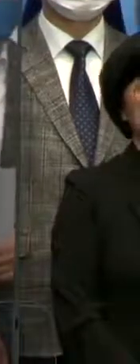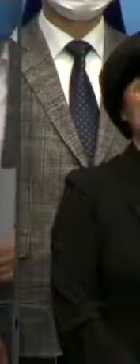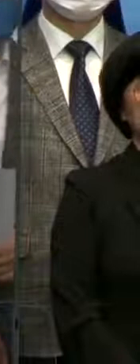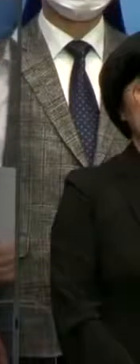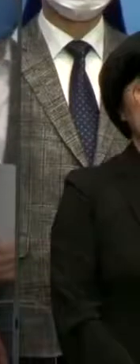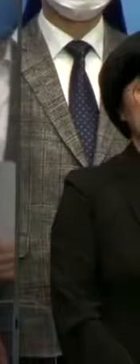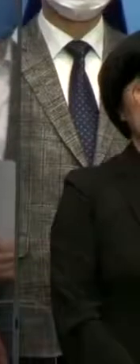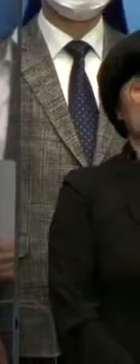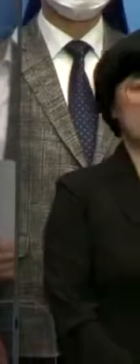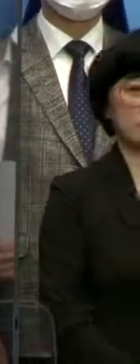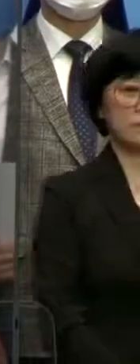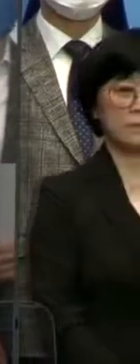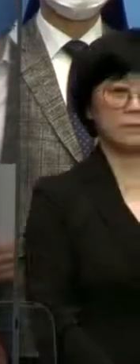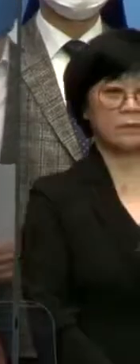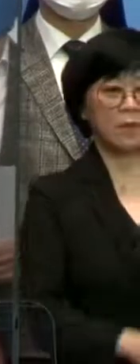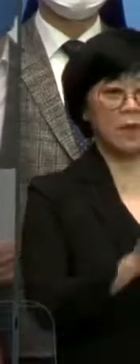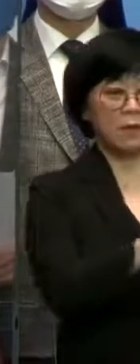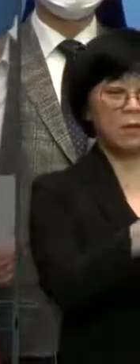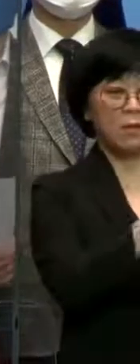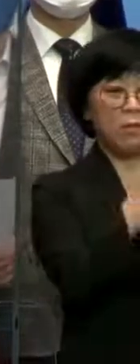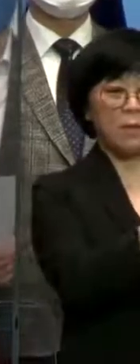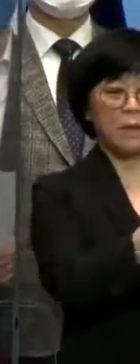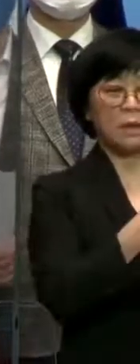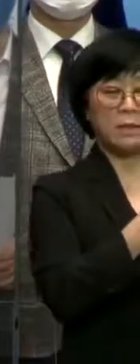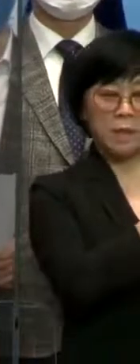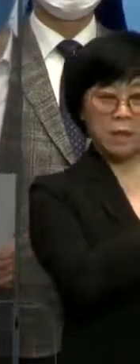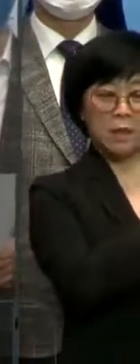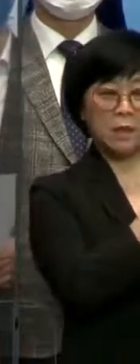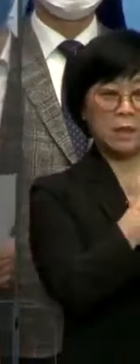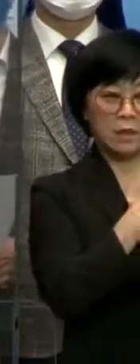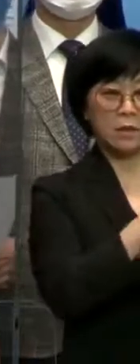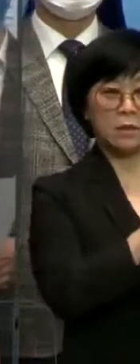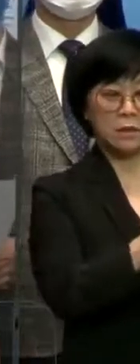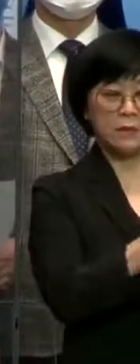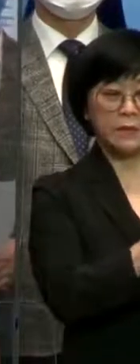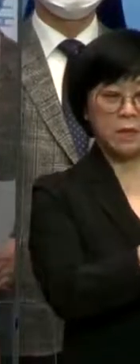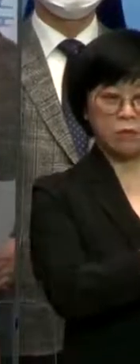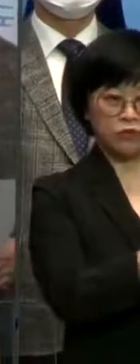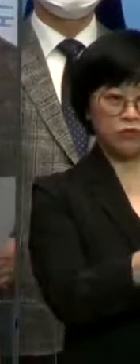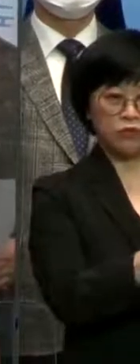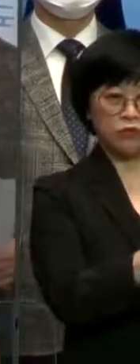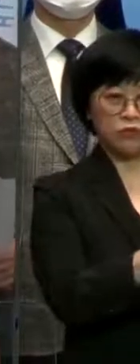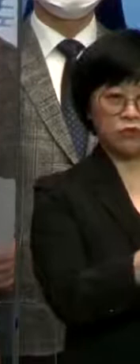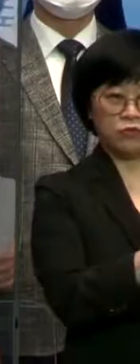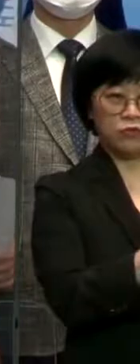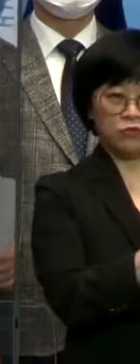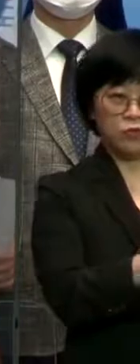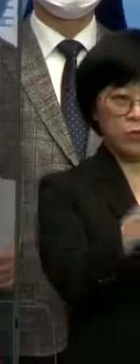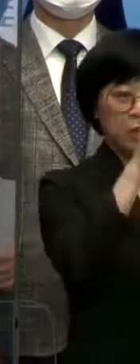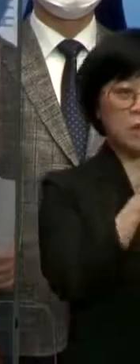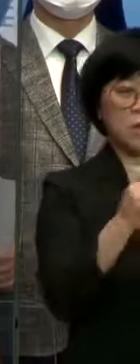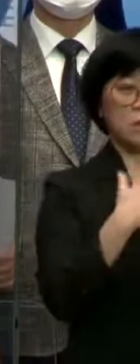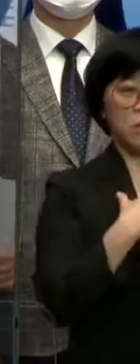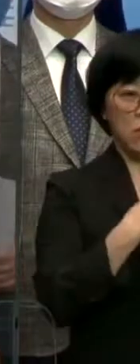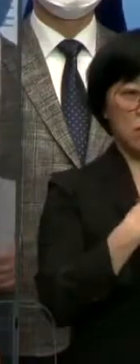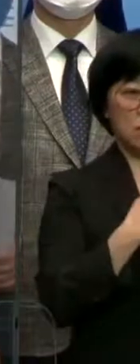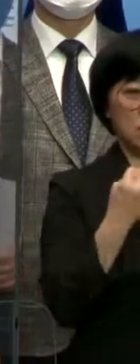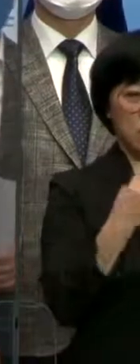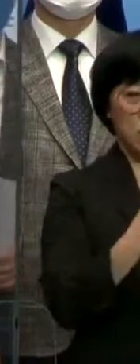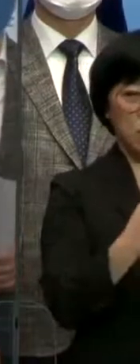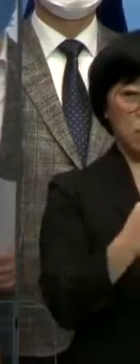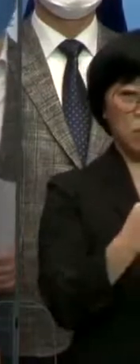예, 우리 직접 법안을 발의하신 의원님들께서 환자들의 안전과